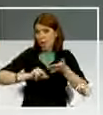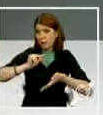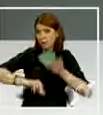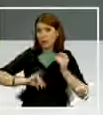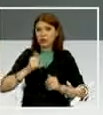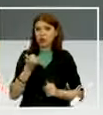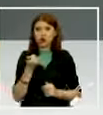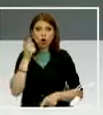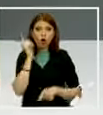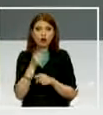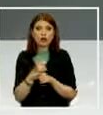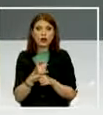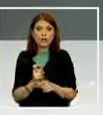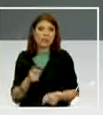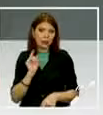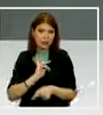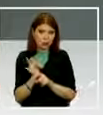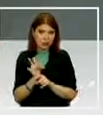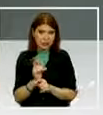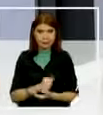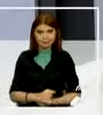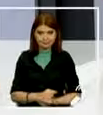și ordonanța de urgență.